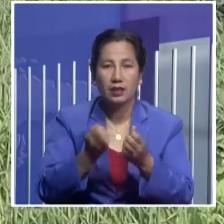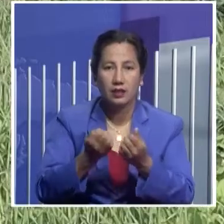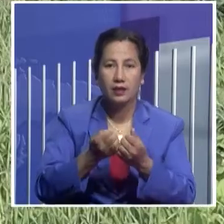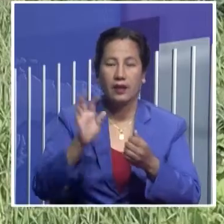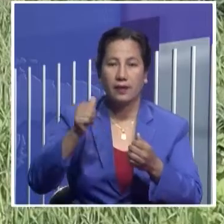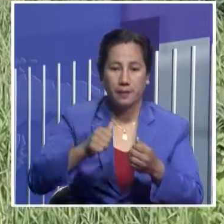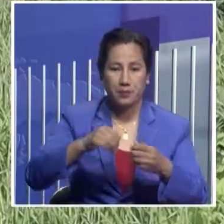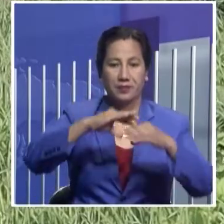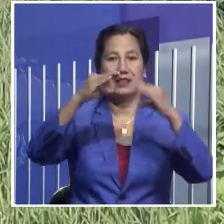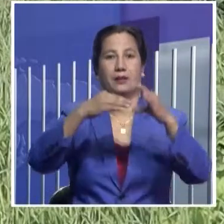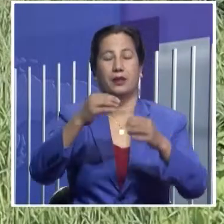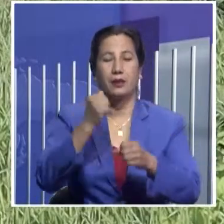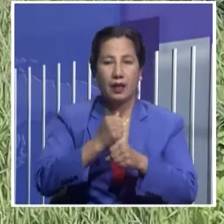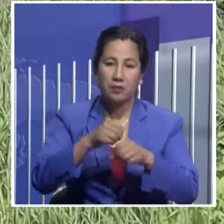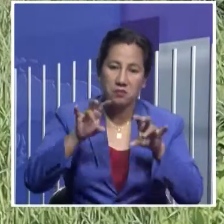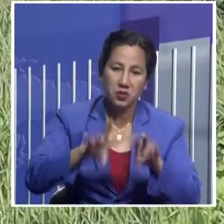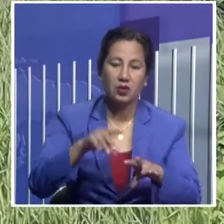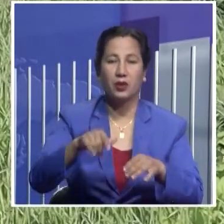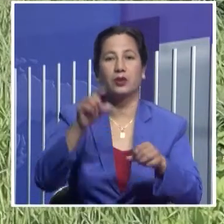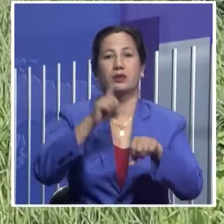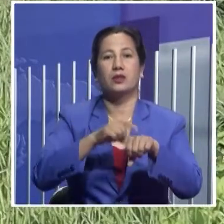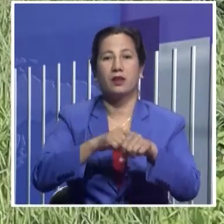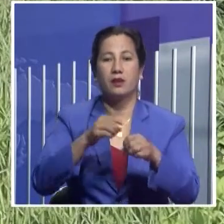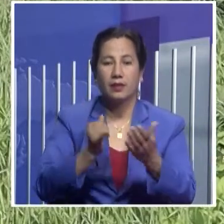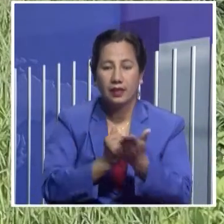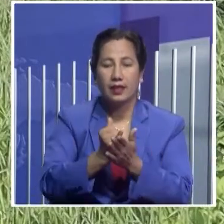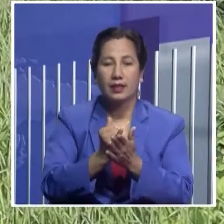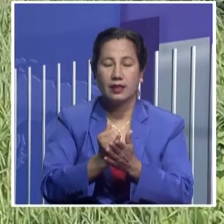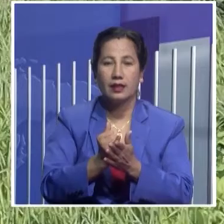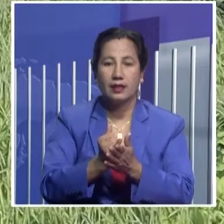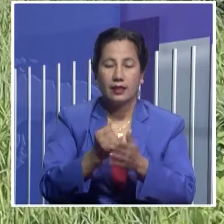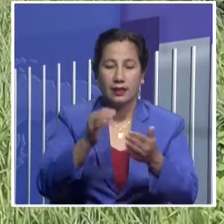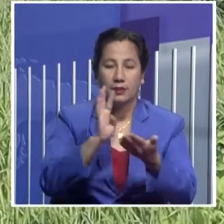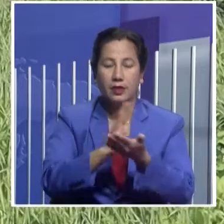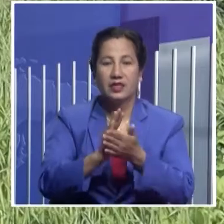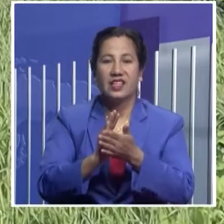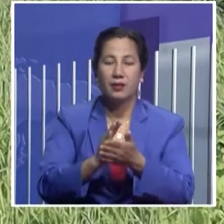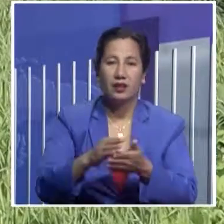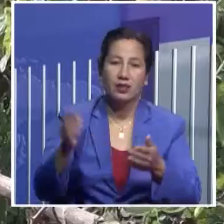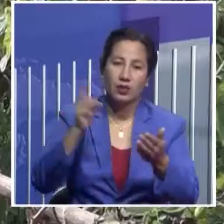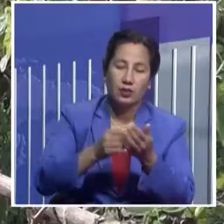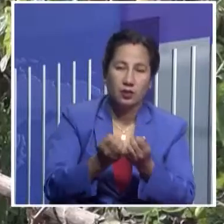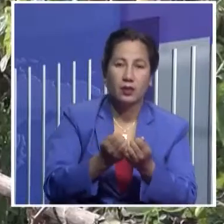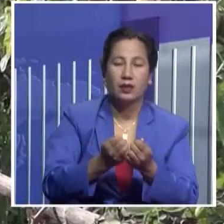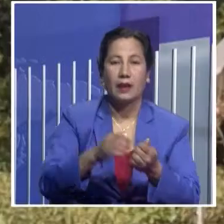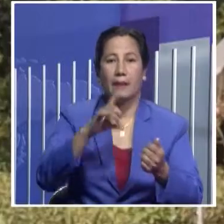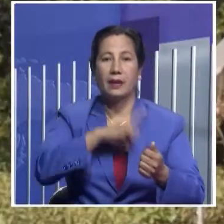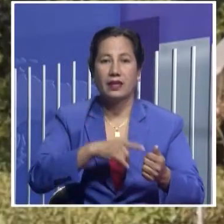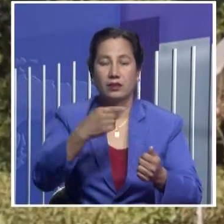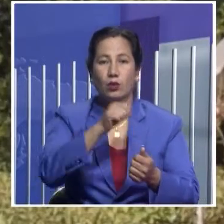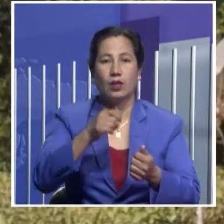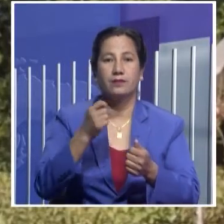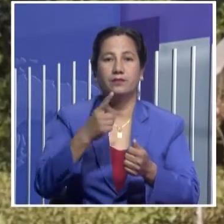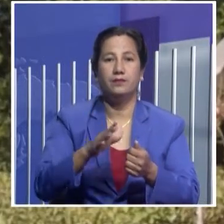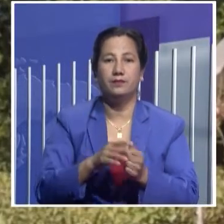थालेपछि इटा भट्टाको काम छोडेर त्यो समयमा खेतबारीमा संलग्न हुन थालेपछि आम्दानी बढ्न थालेको उहाँले बताउनु भयो। इटा